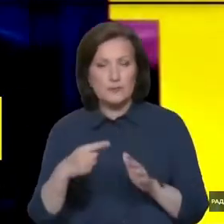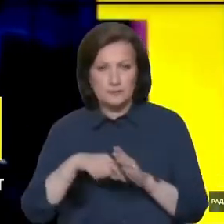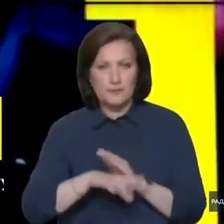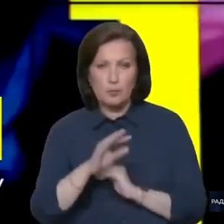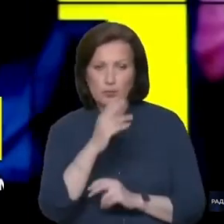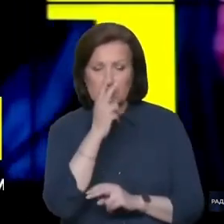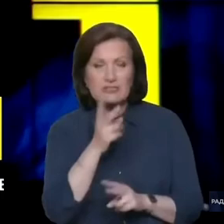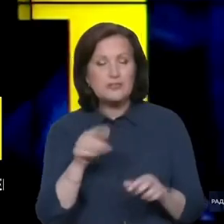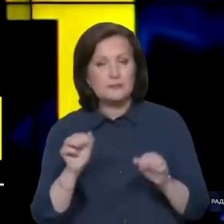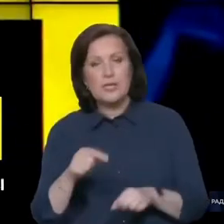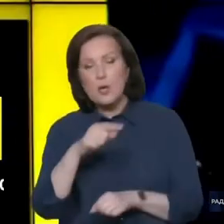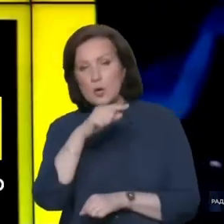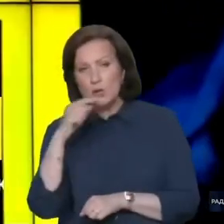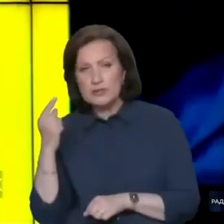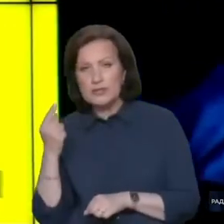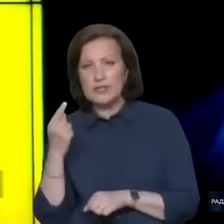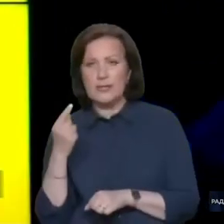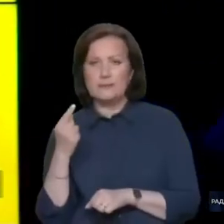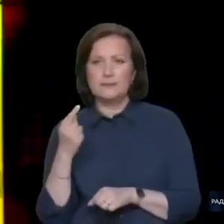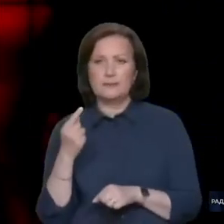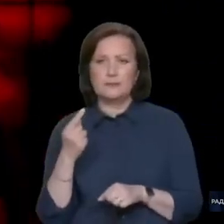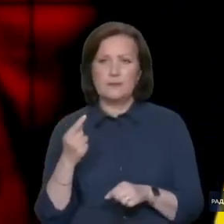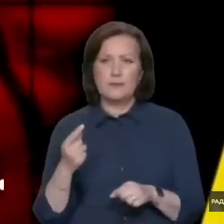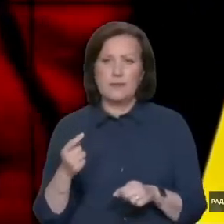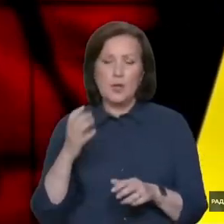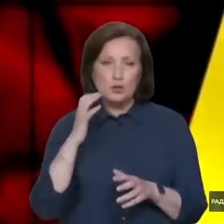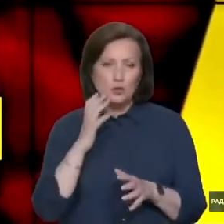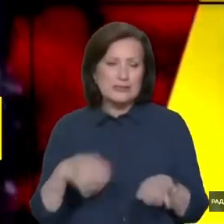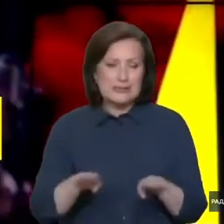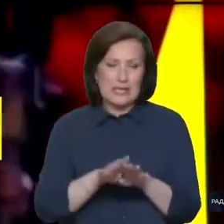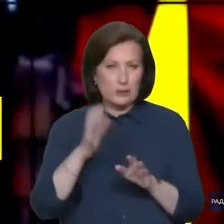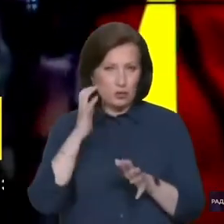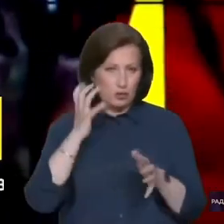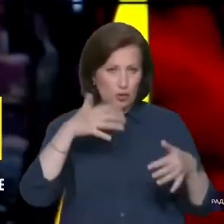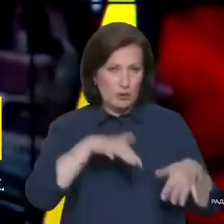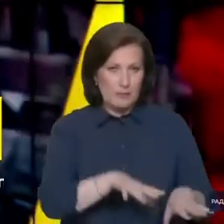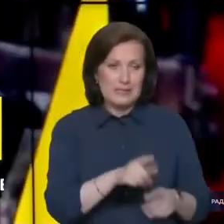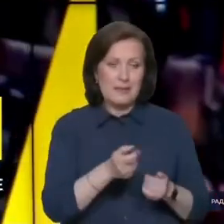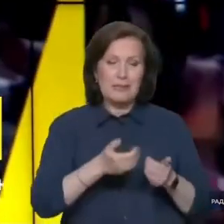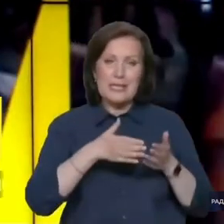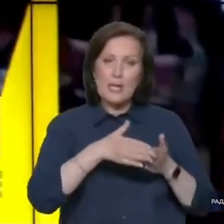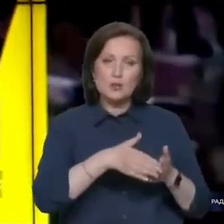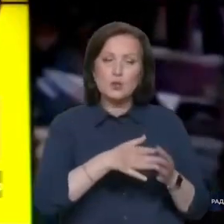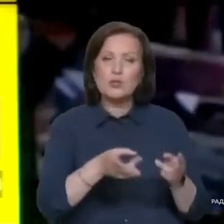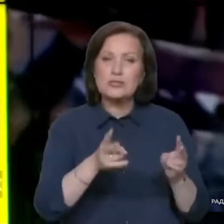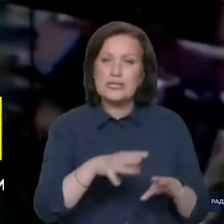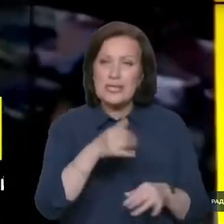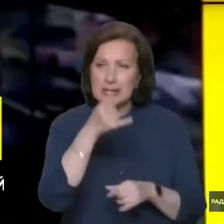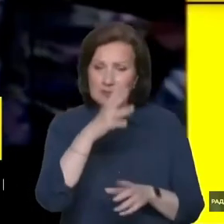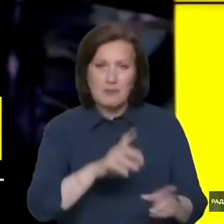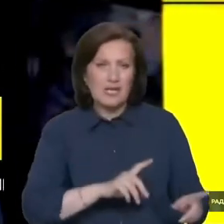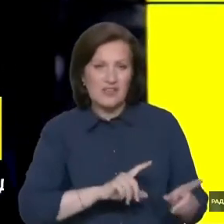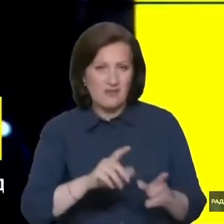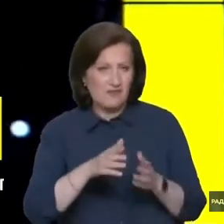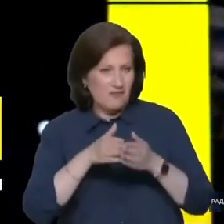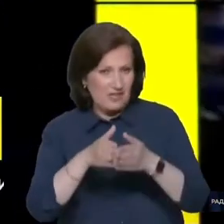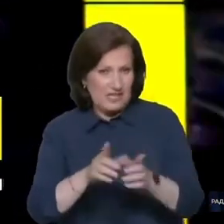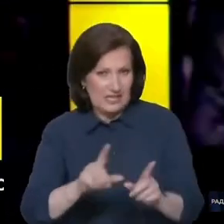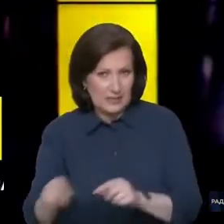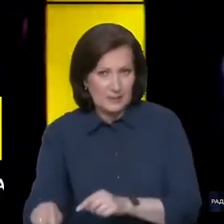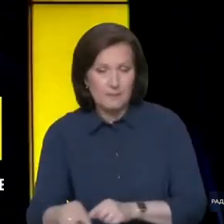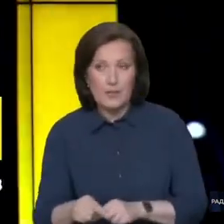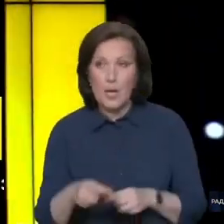будуть дивитися, чи здатна Росія перекрити взагалі Чорне море. Тому що там кілька суден залишається, які не змогли ще вийти.